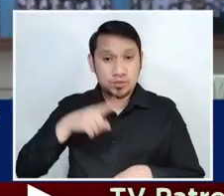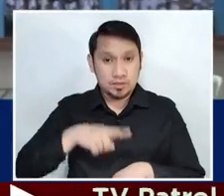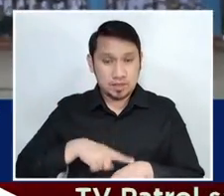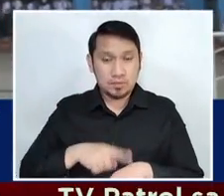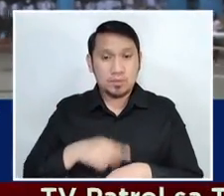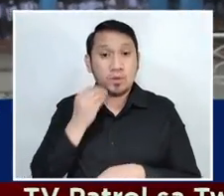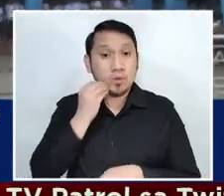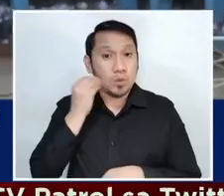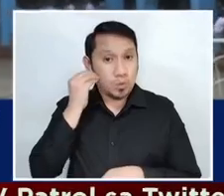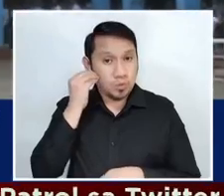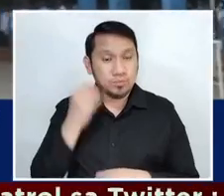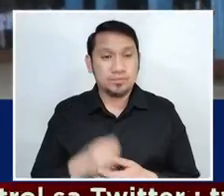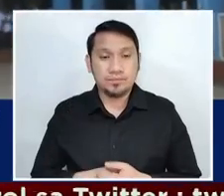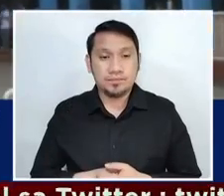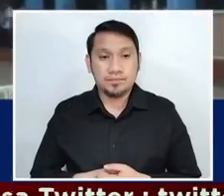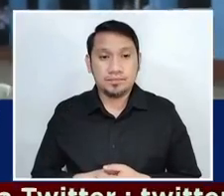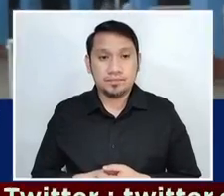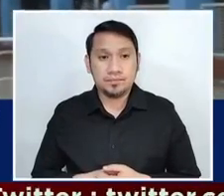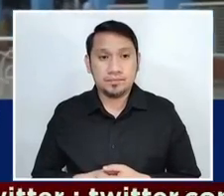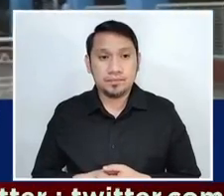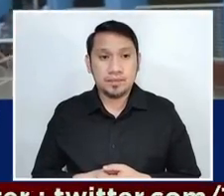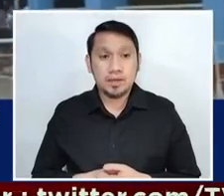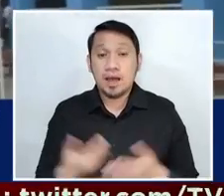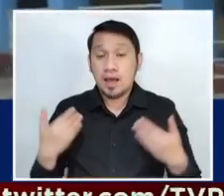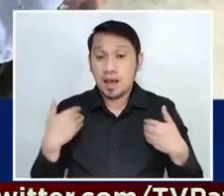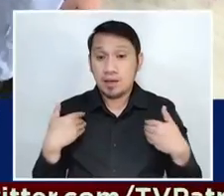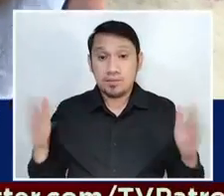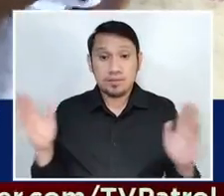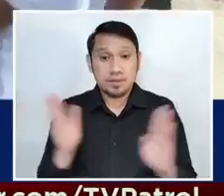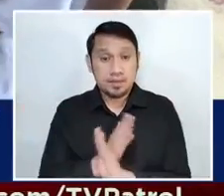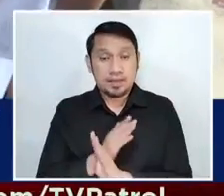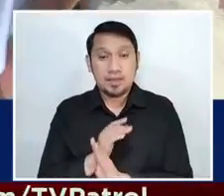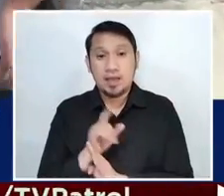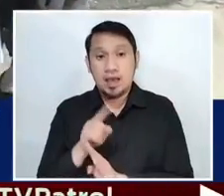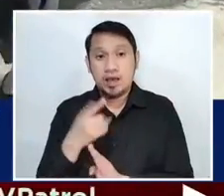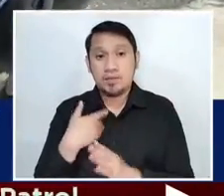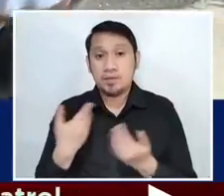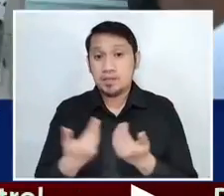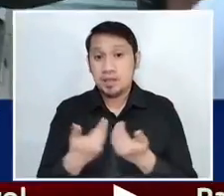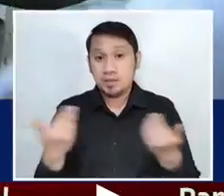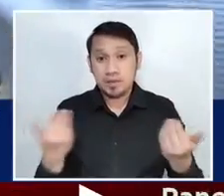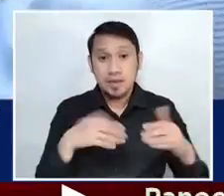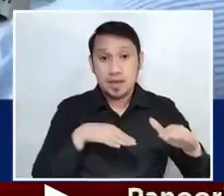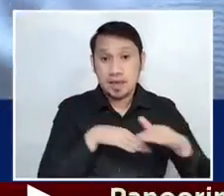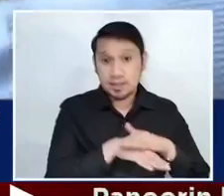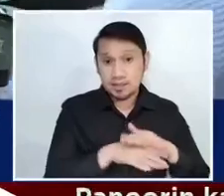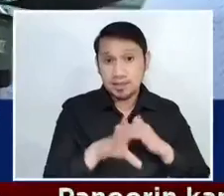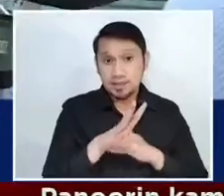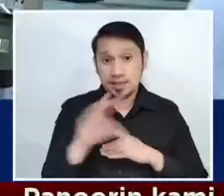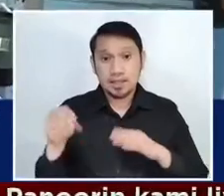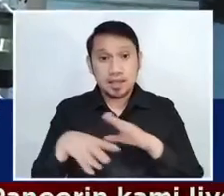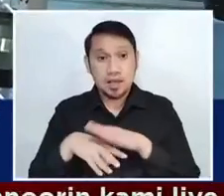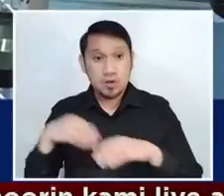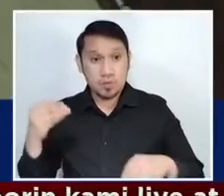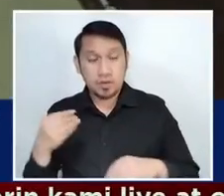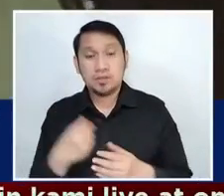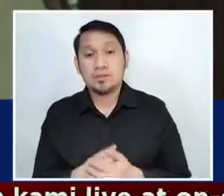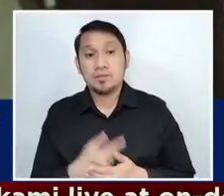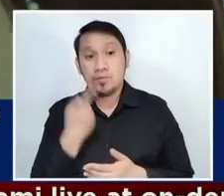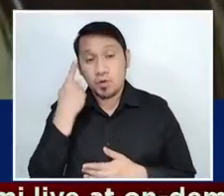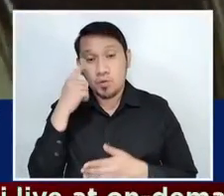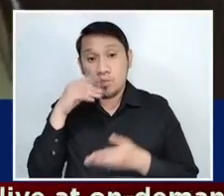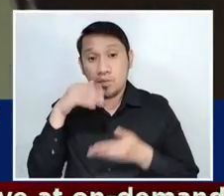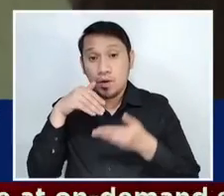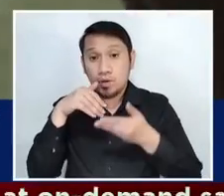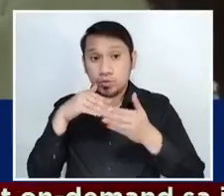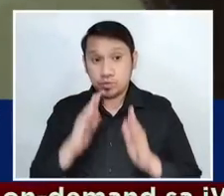base. Bukod sa shifting at ASA model, hiwalay din ang entrance at exit ng mga papasok at pauwing mag-aaral.